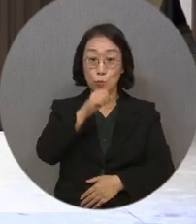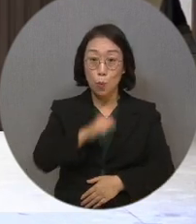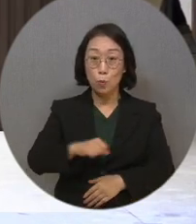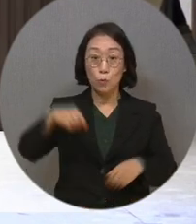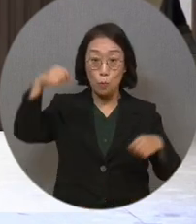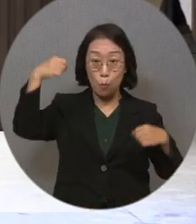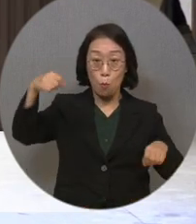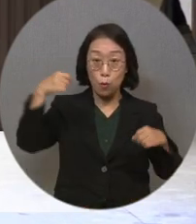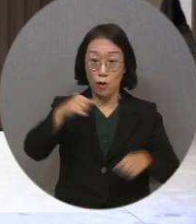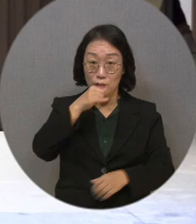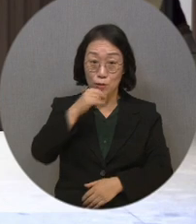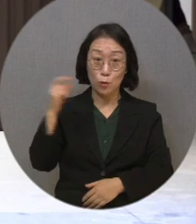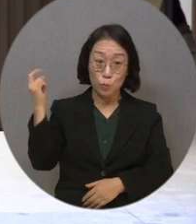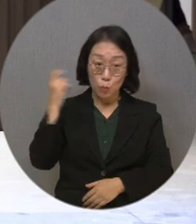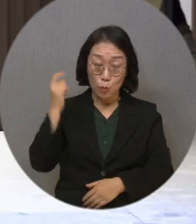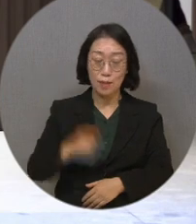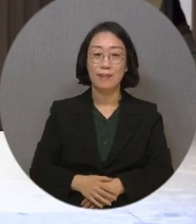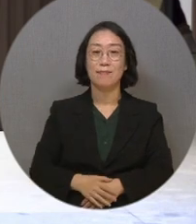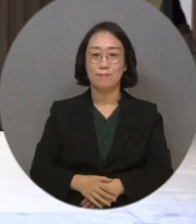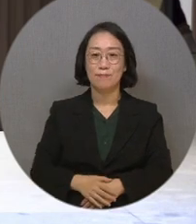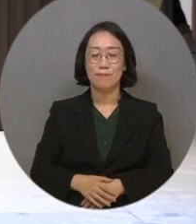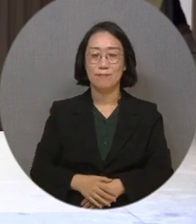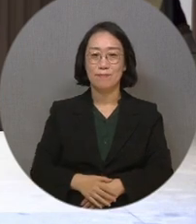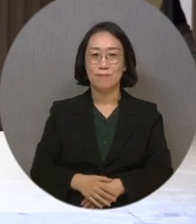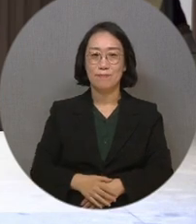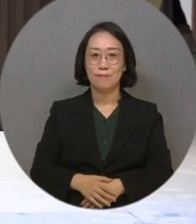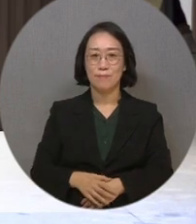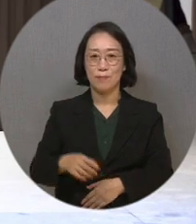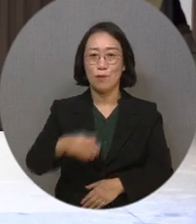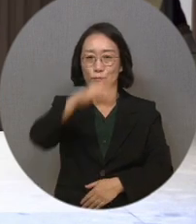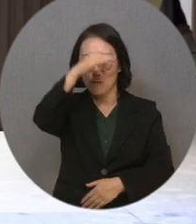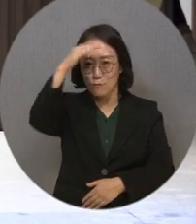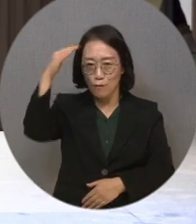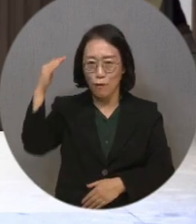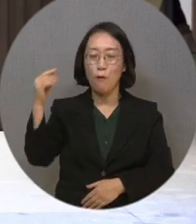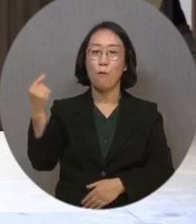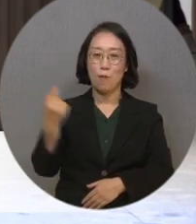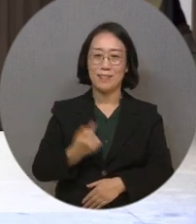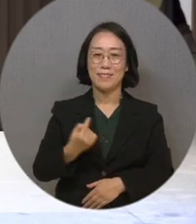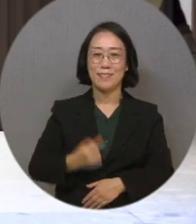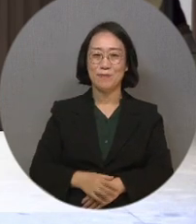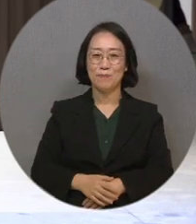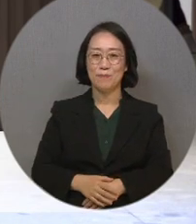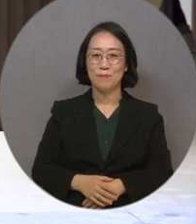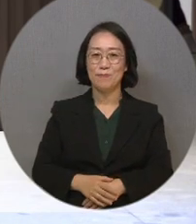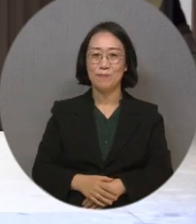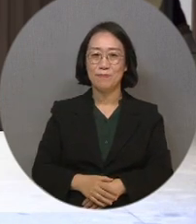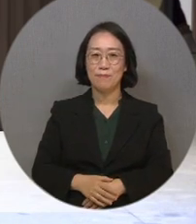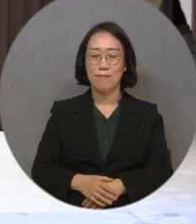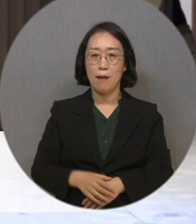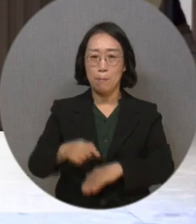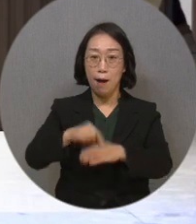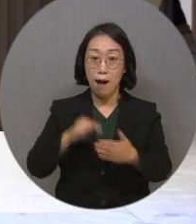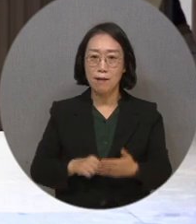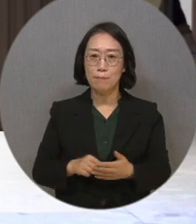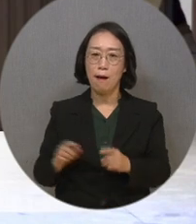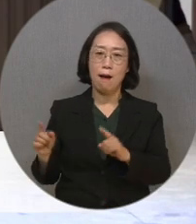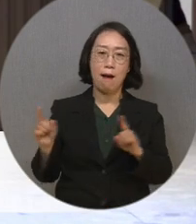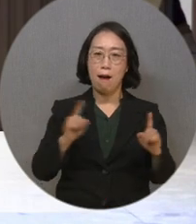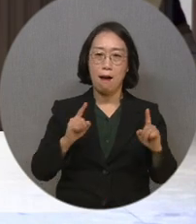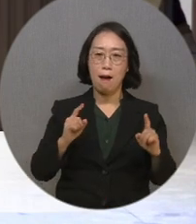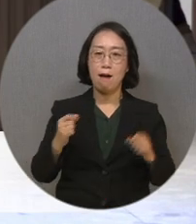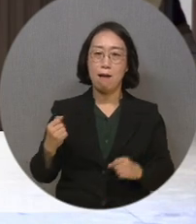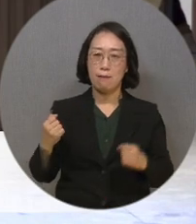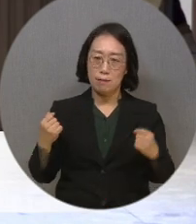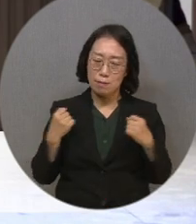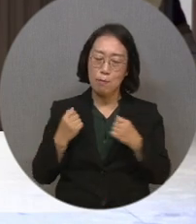어떤 좋은 공연을 그 한다고 그래서 뭐 내려와서 보니까 그만큼 좀 힐링도 되고